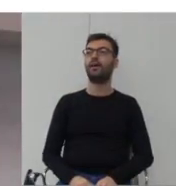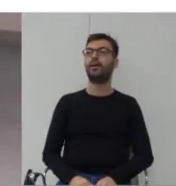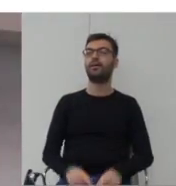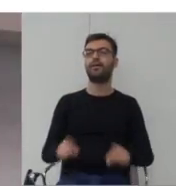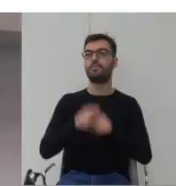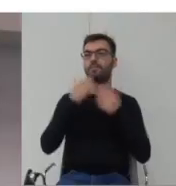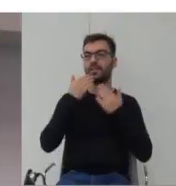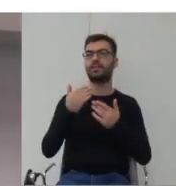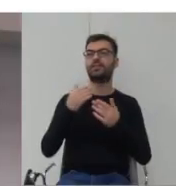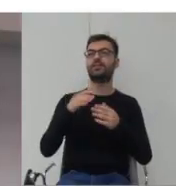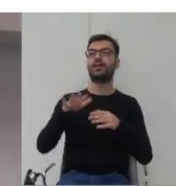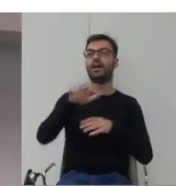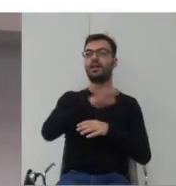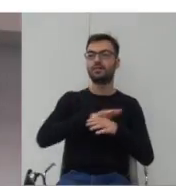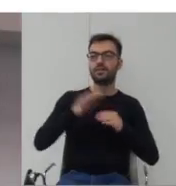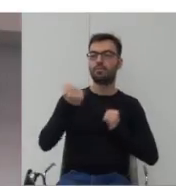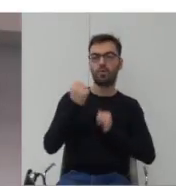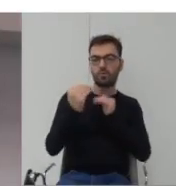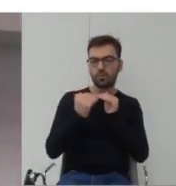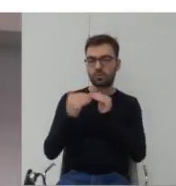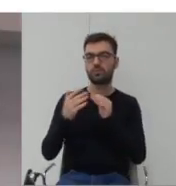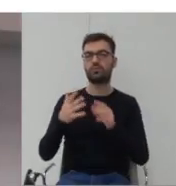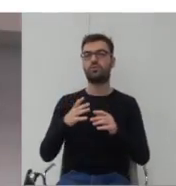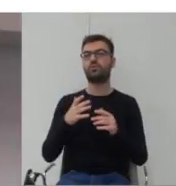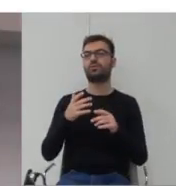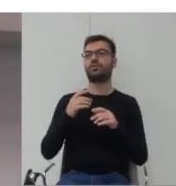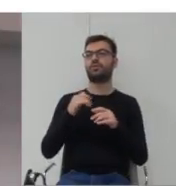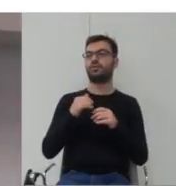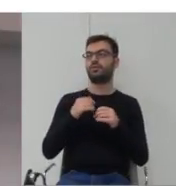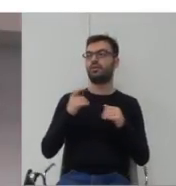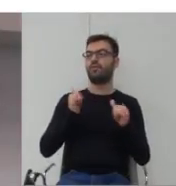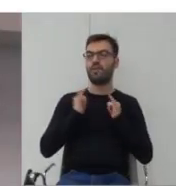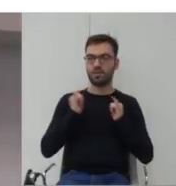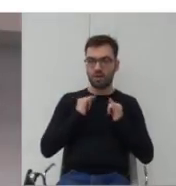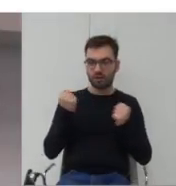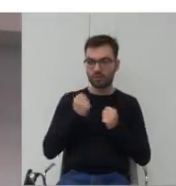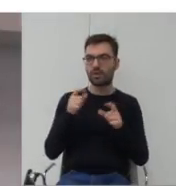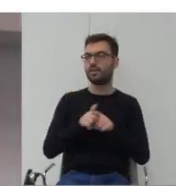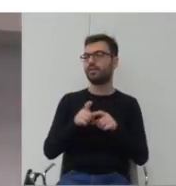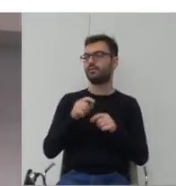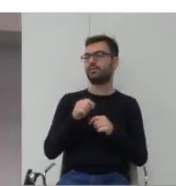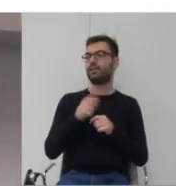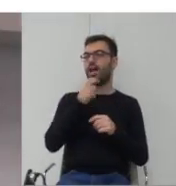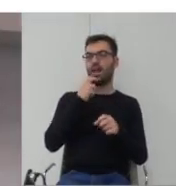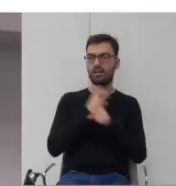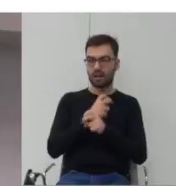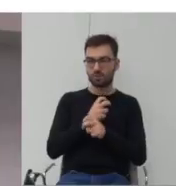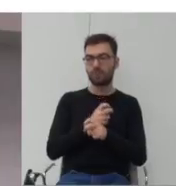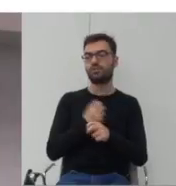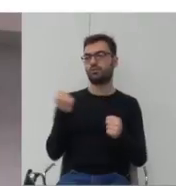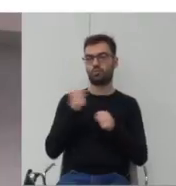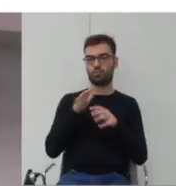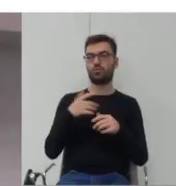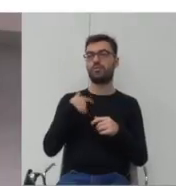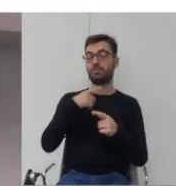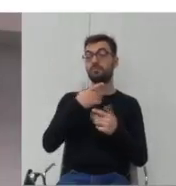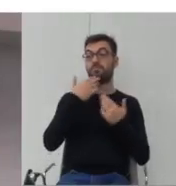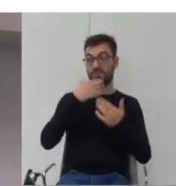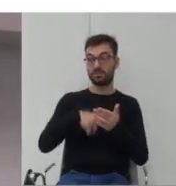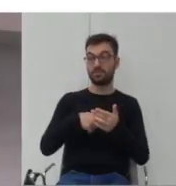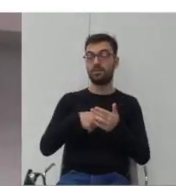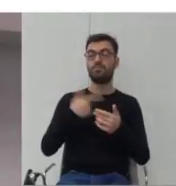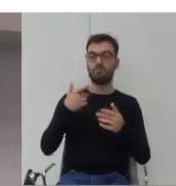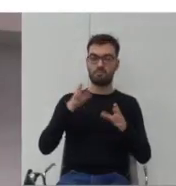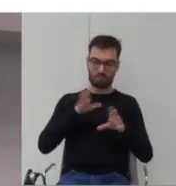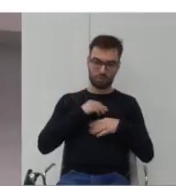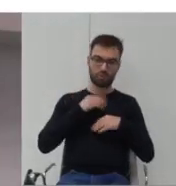ergonomię, ze względu na przyjazną automatykę, czy rozwiązania ICT sprawiają, że możemy